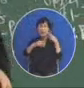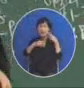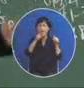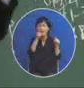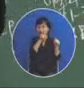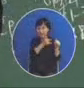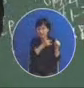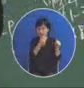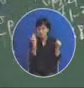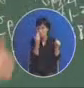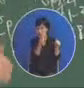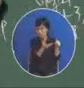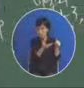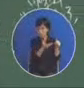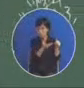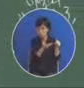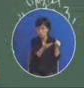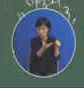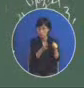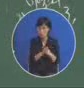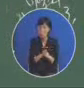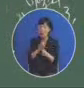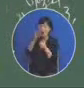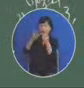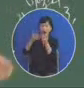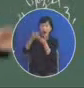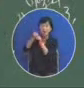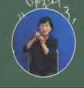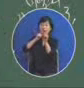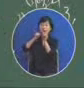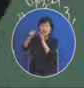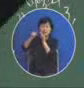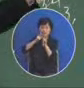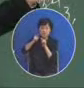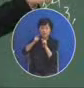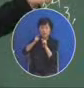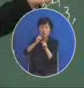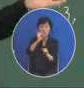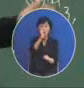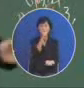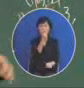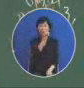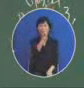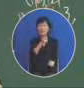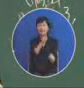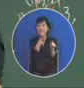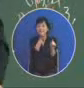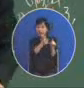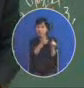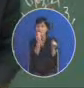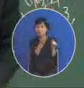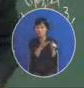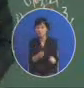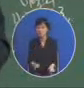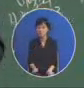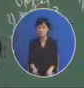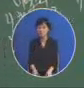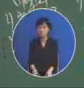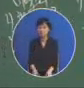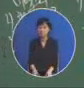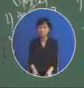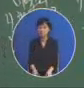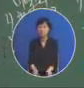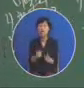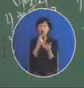Jeremiah. 예레미야뿐만 아니고 하나님의 여호와의 말씀이 요한에게. Not just Jeremiah, but then the word of the Lord came